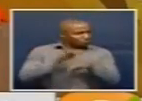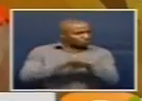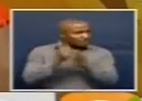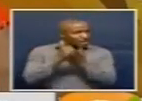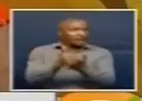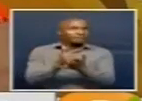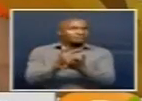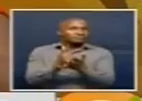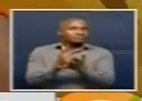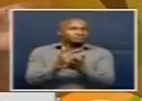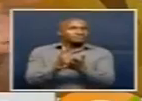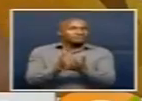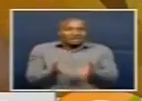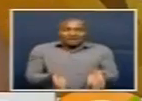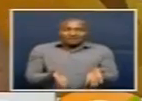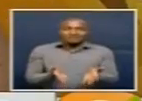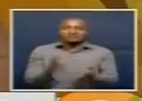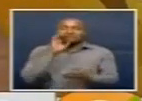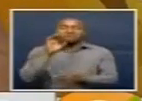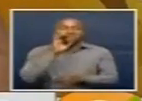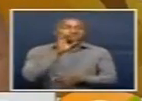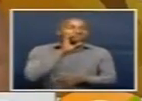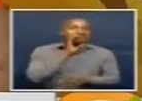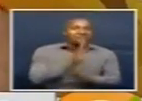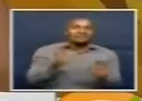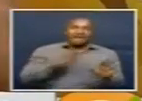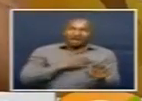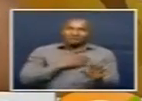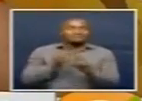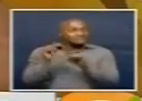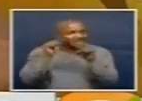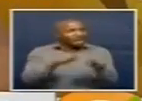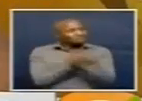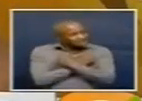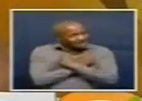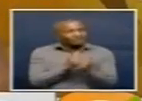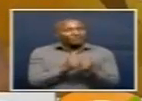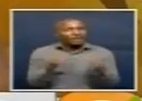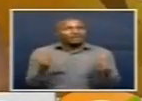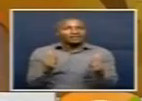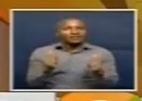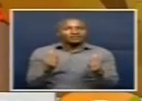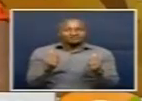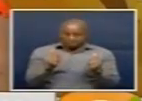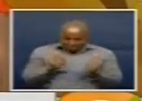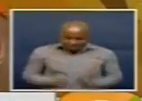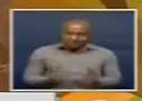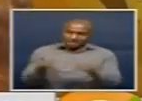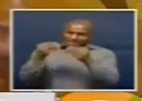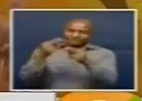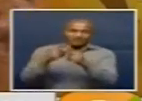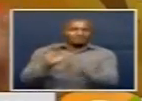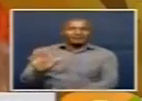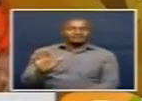tena sana. Si hawa wenu kusengenyana. Wetu walikuwa akikupenda amekupenda paka unamzaa wamtaja jina lake. Sasa